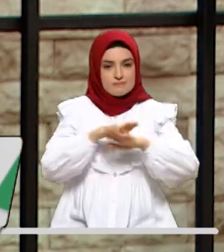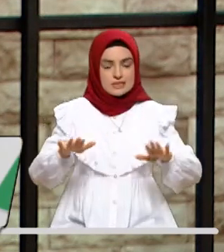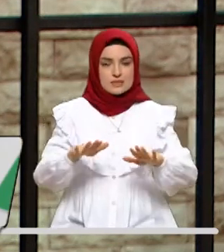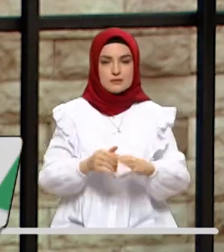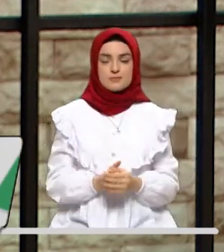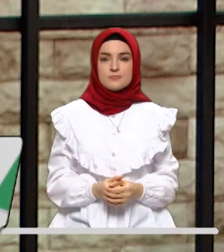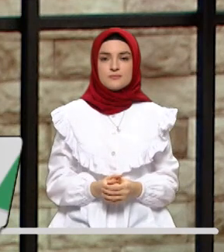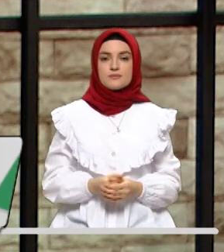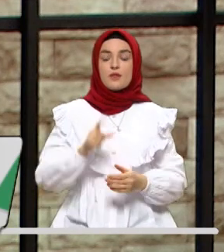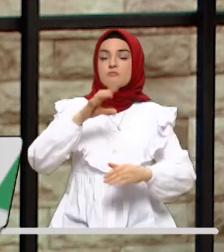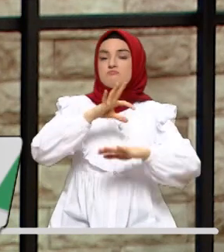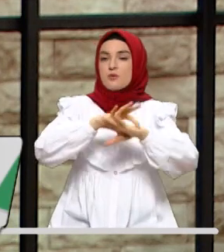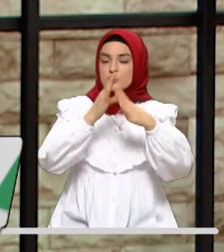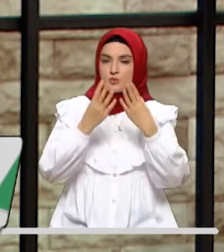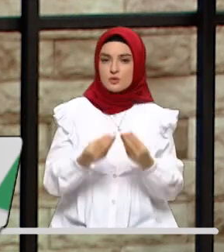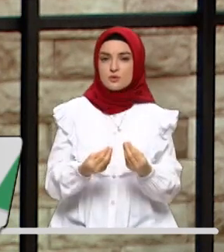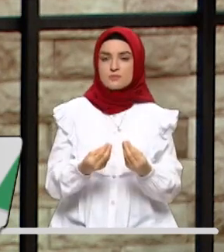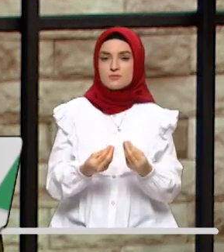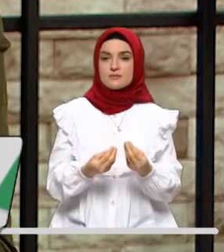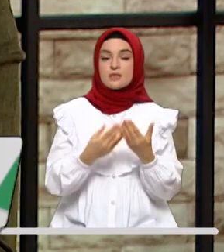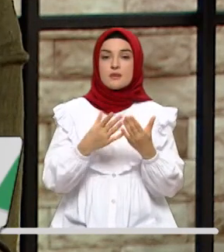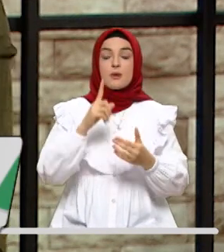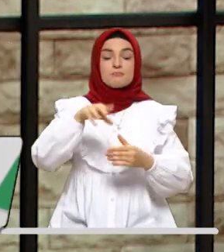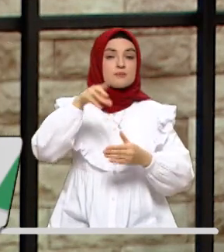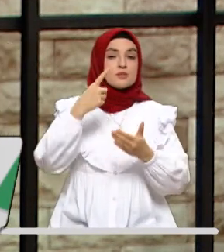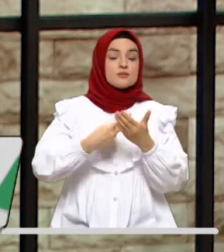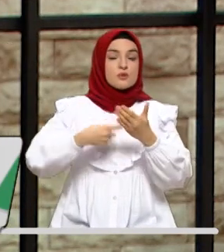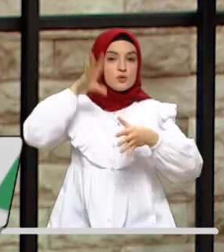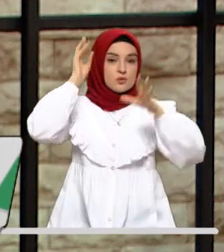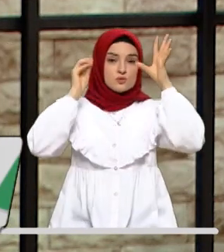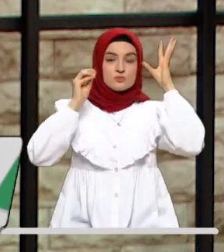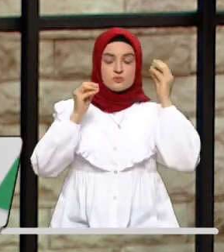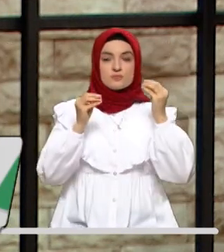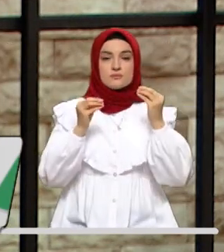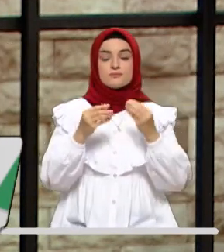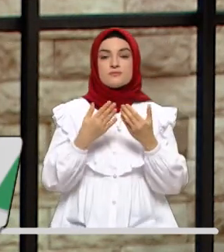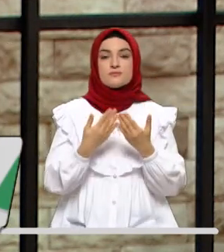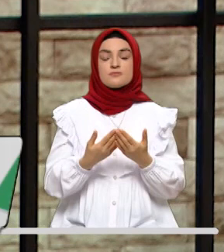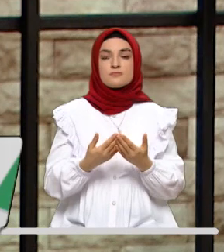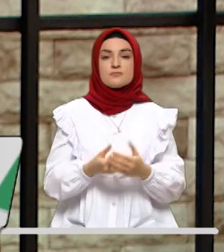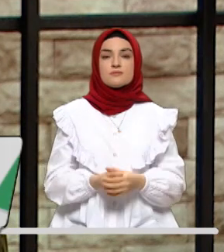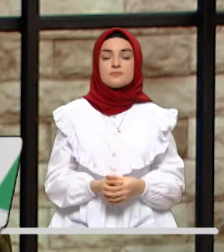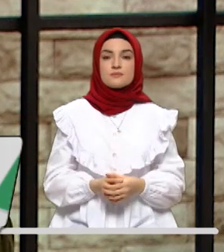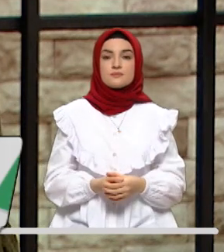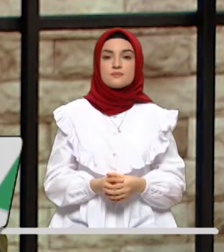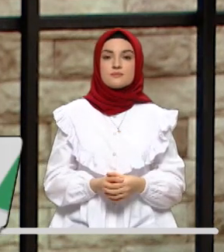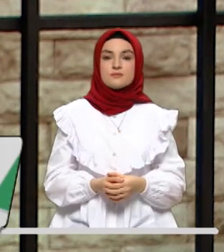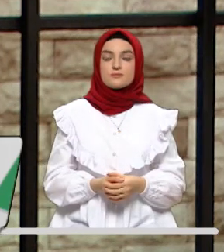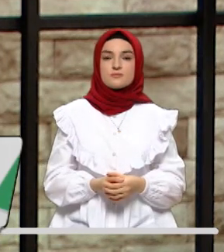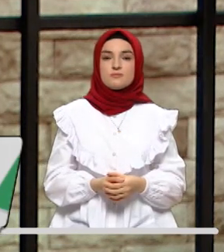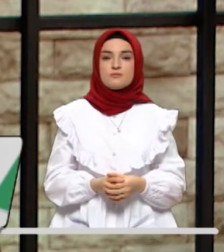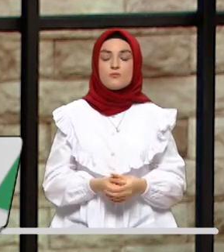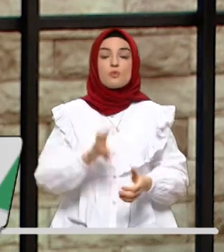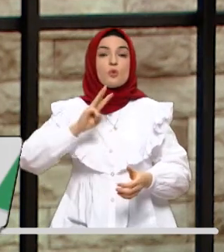bitirir. Bir doktor, aynı zamanda bir hafız, hem de demir hafız. Demir hafız, teravihi